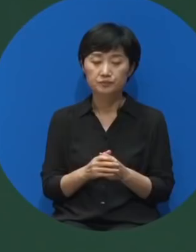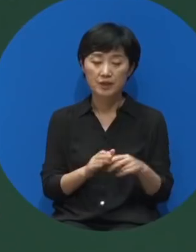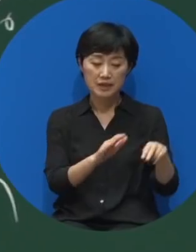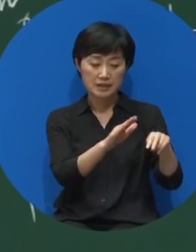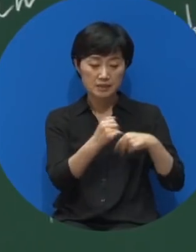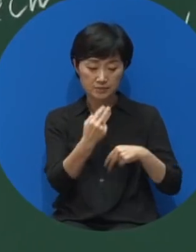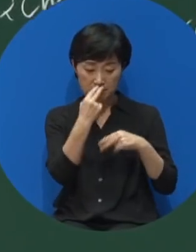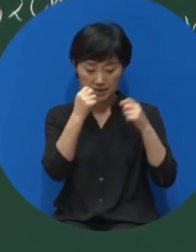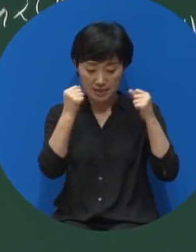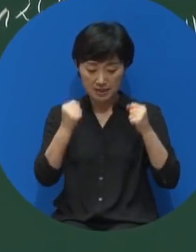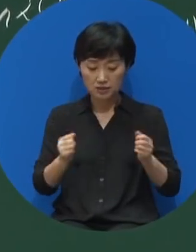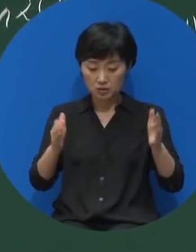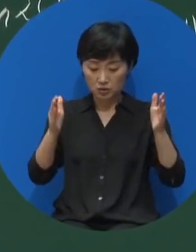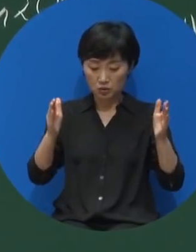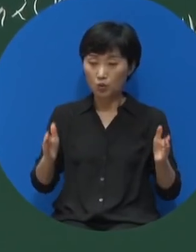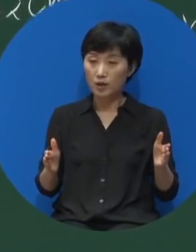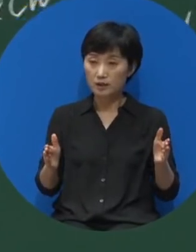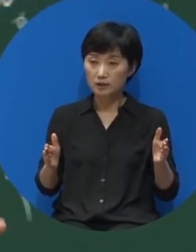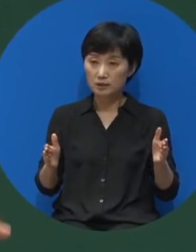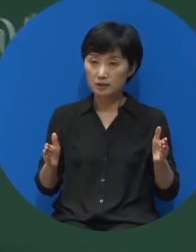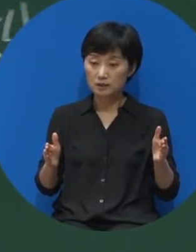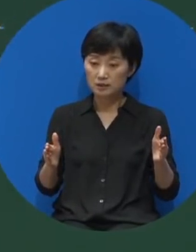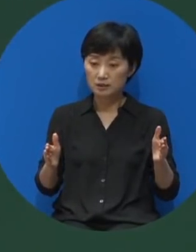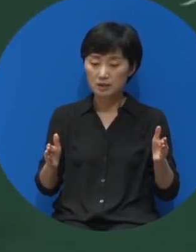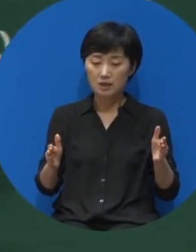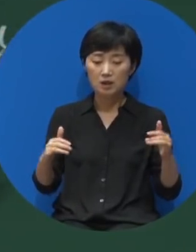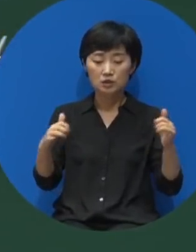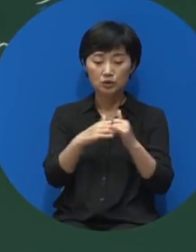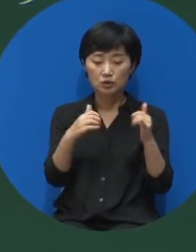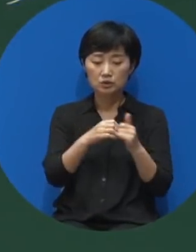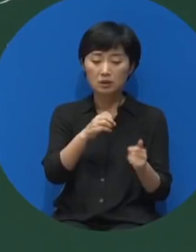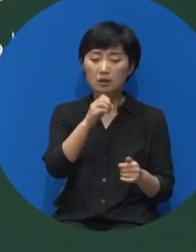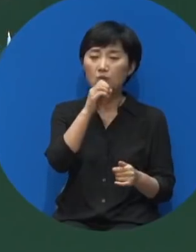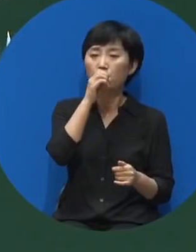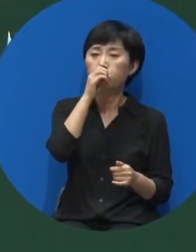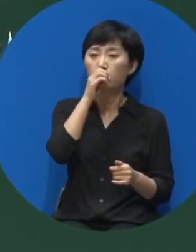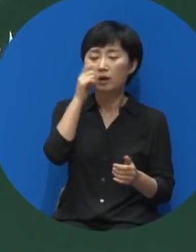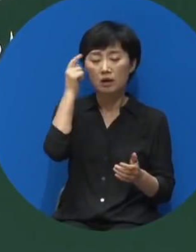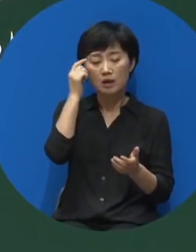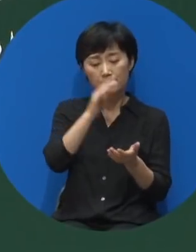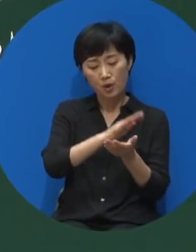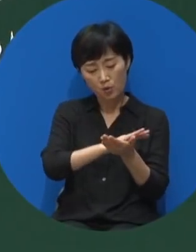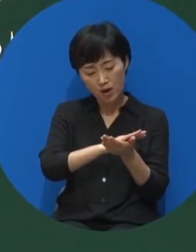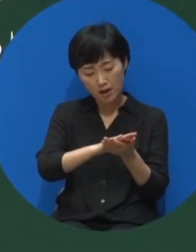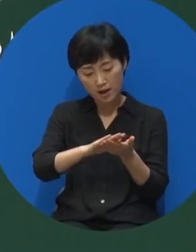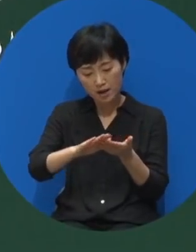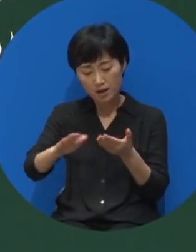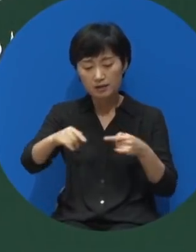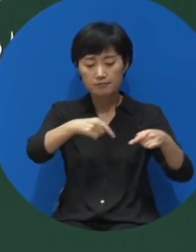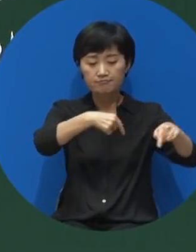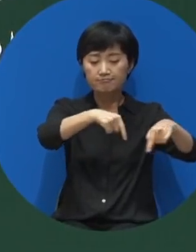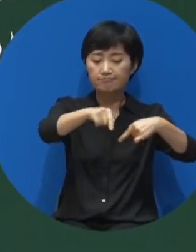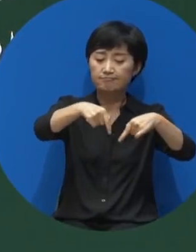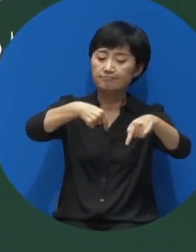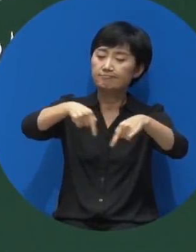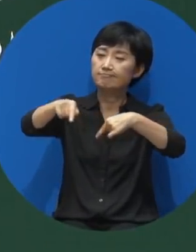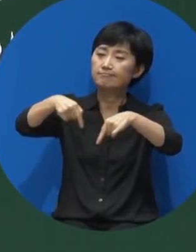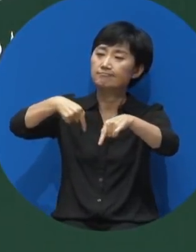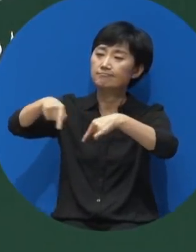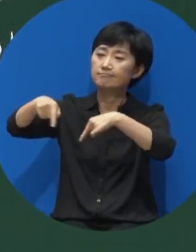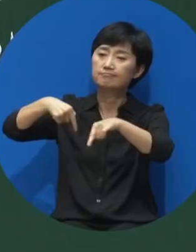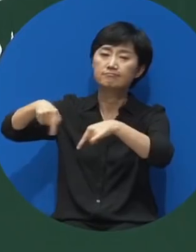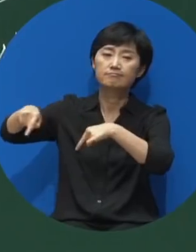사무엘이 살아있는 동안에 평화를 가지고 모든 사람을 나라를 다스리리라 그랬어요.